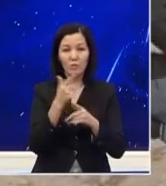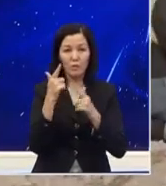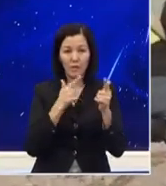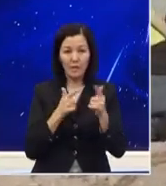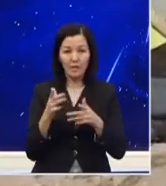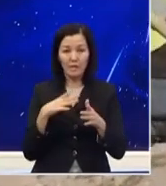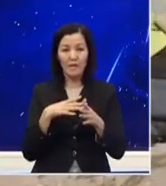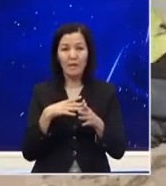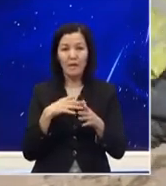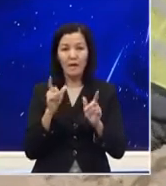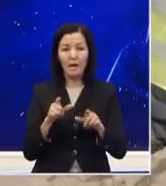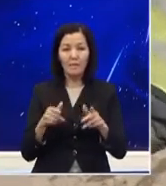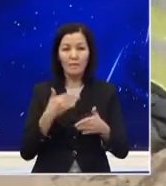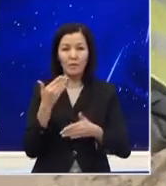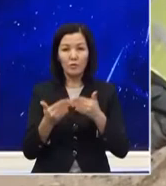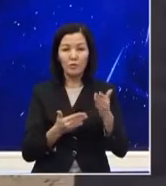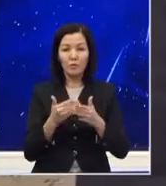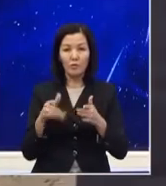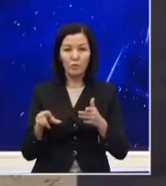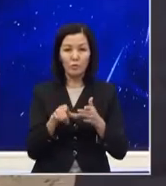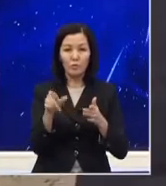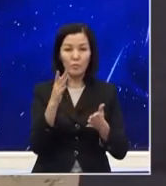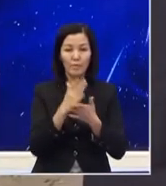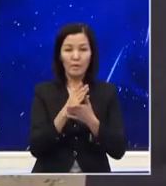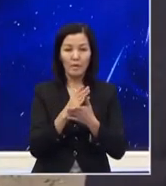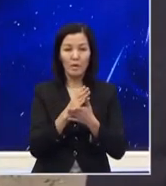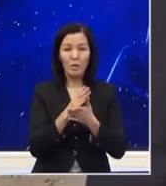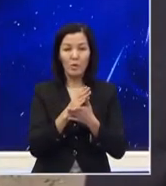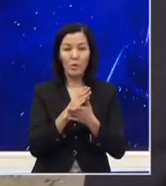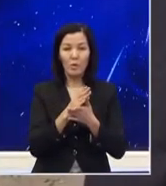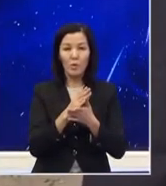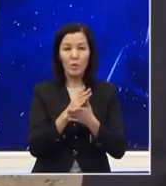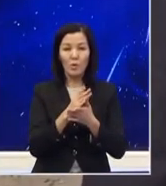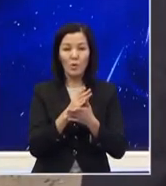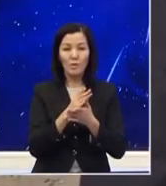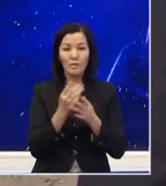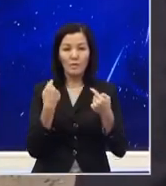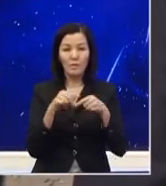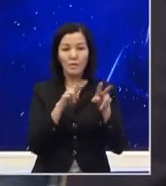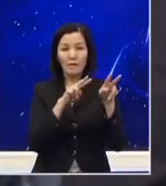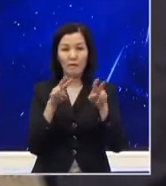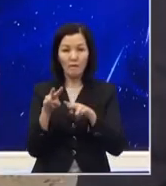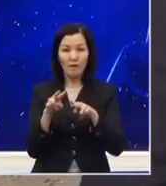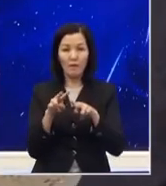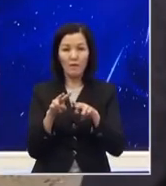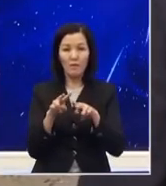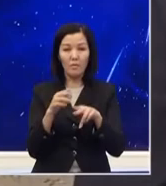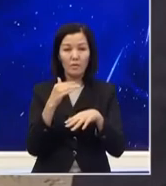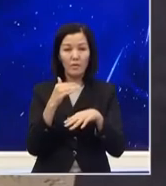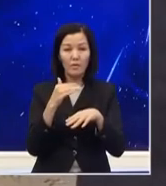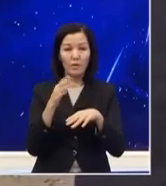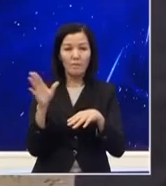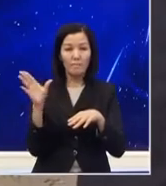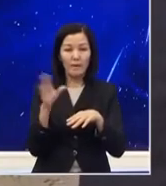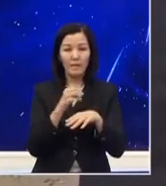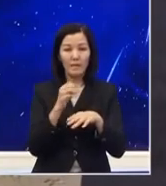Жаяу жүргіншілер жолымен жоба бойынша көрсетілген жұмыстар уақытылы жүргізіліп жатыр. Техникалық қадағалау және тапсырыс